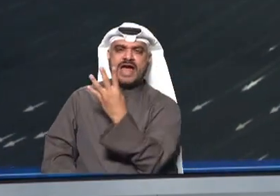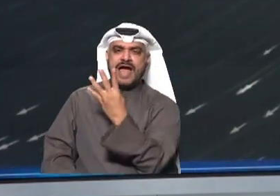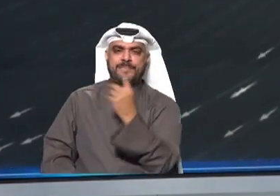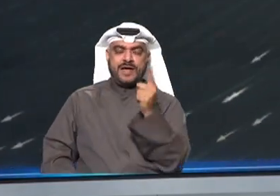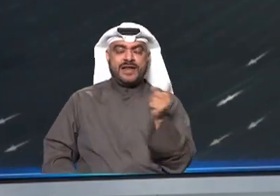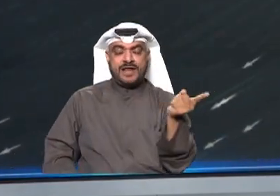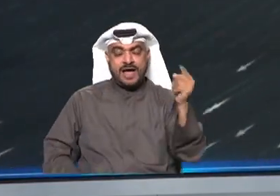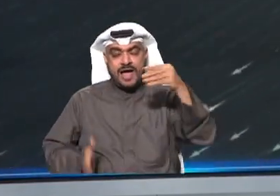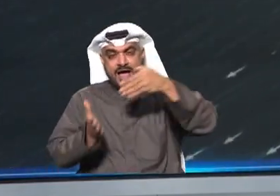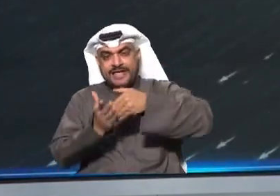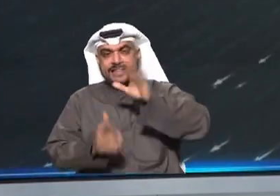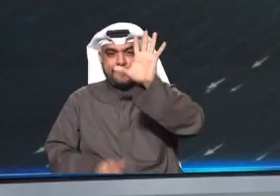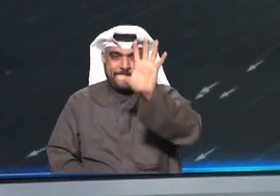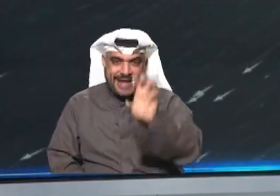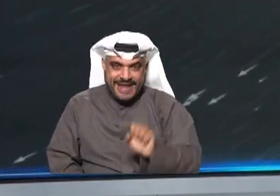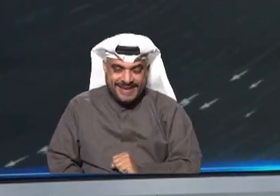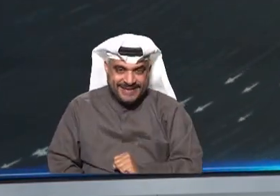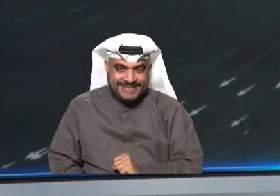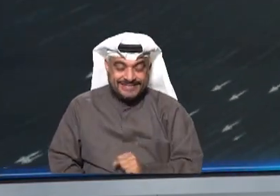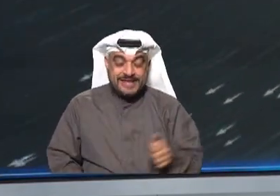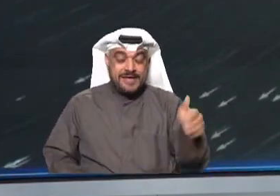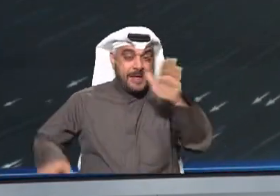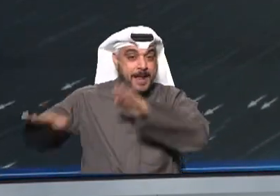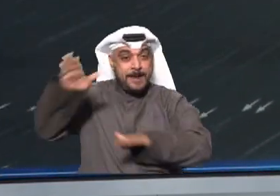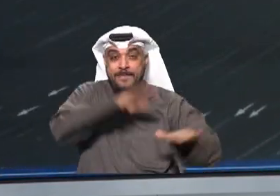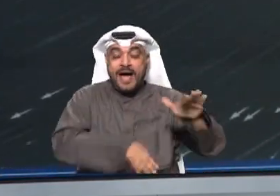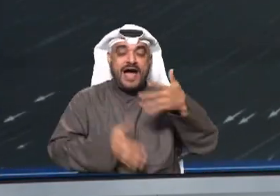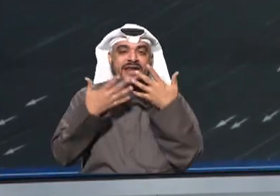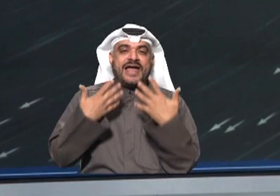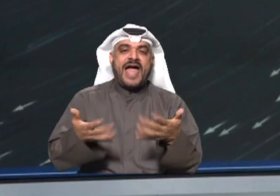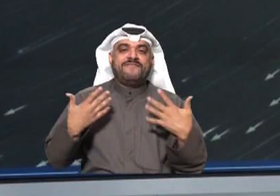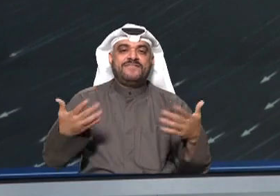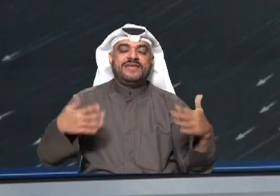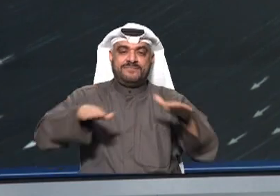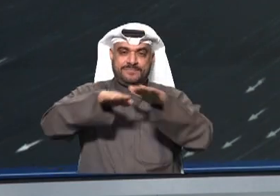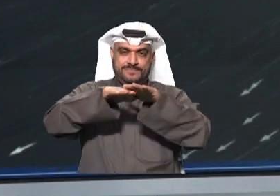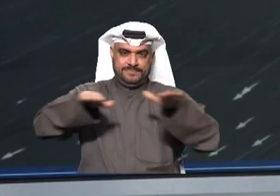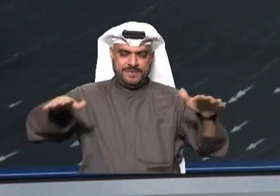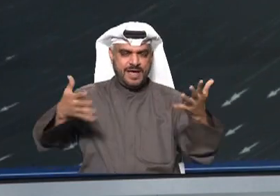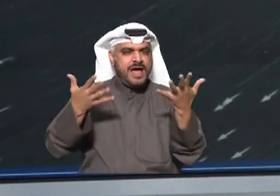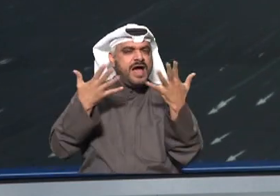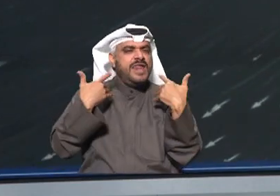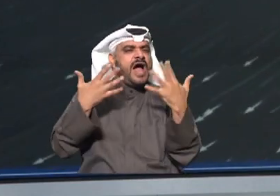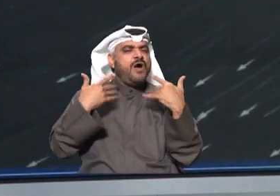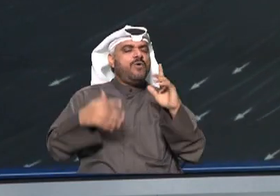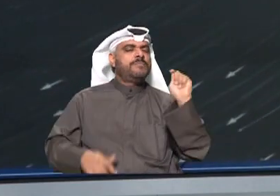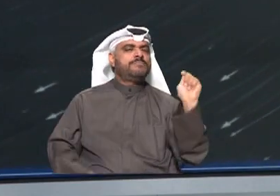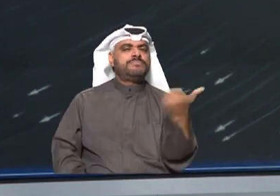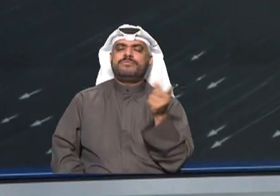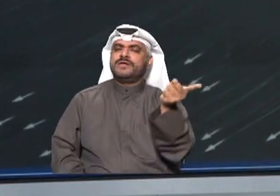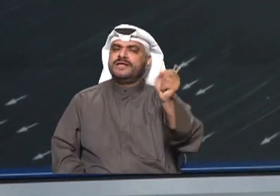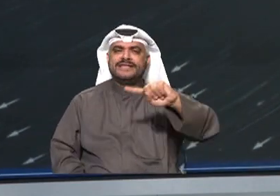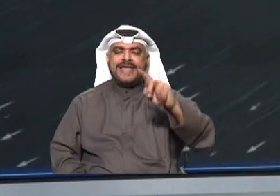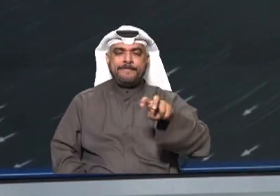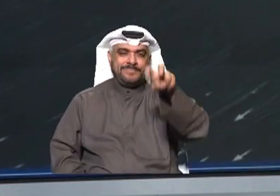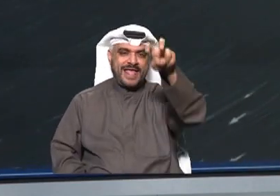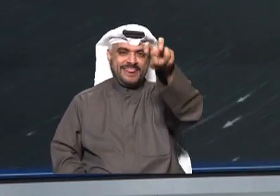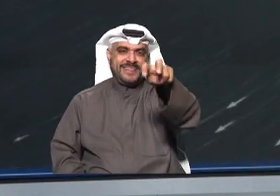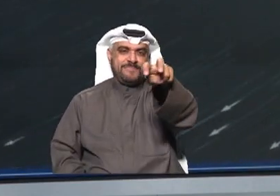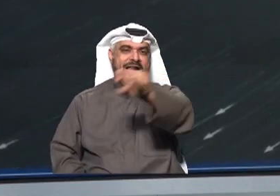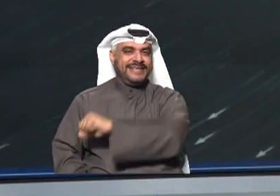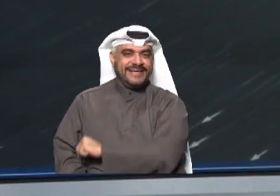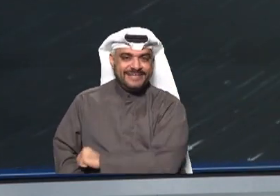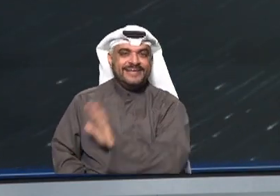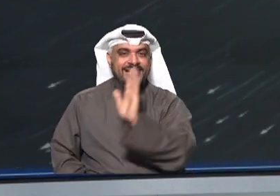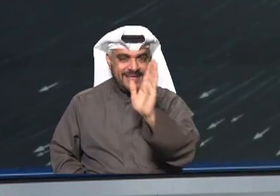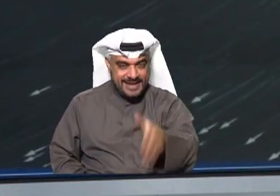المساء، راح تكون الأمواج خفيفة إلى معتدلة من 1 إلى 4 مع سرعة رياح تتراوح ما بين 8 إلى 30 كيلومتر في الساعة، وعبور